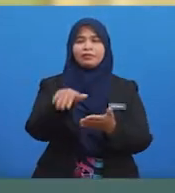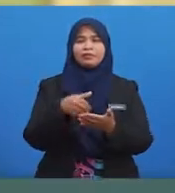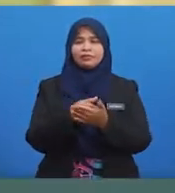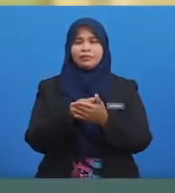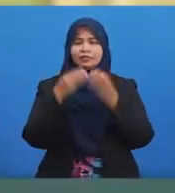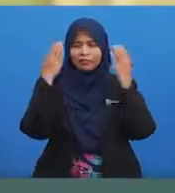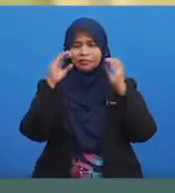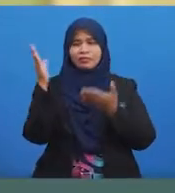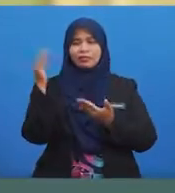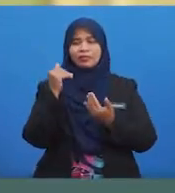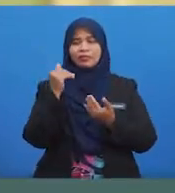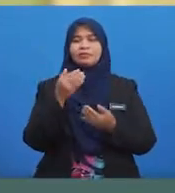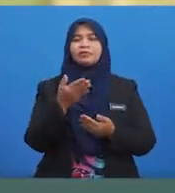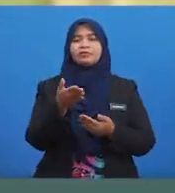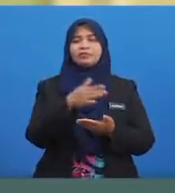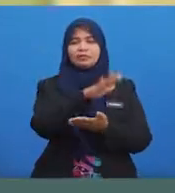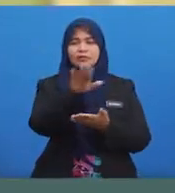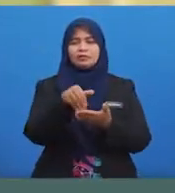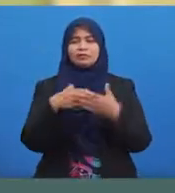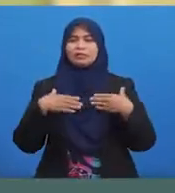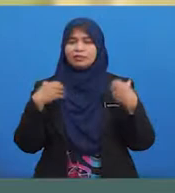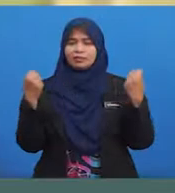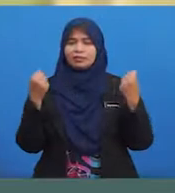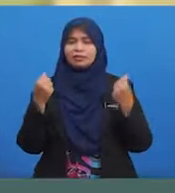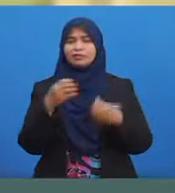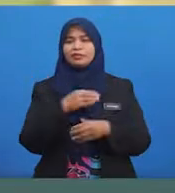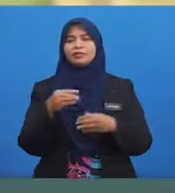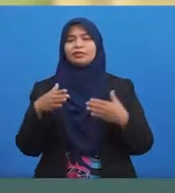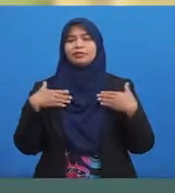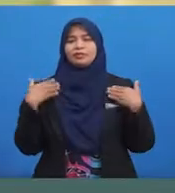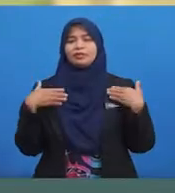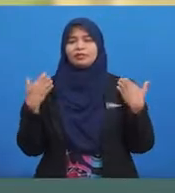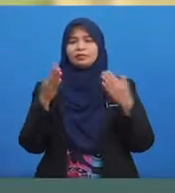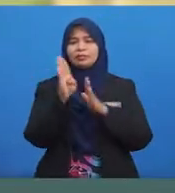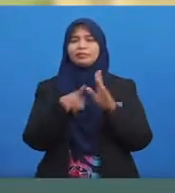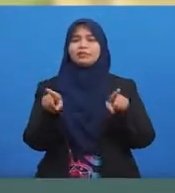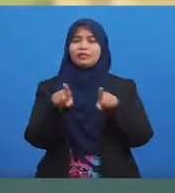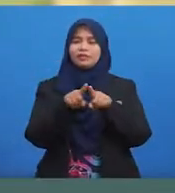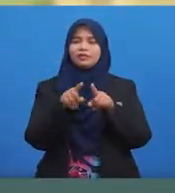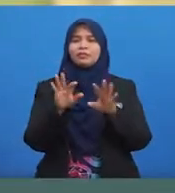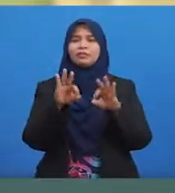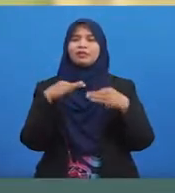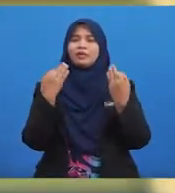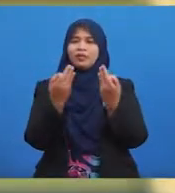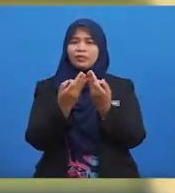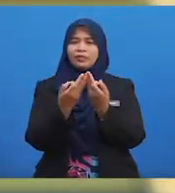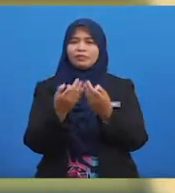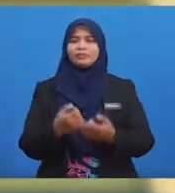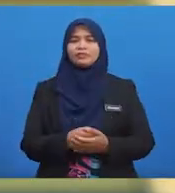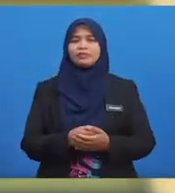chegou berharap kamu semua sehat dan gembira bersama keluarga tersayang